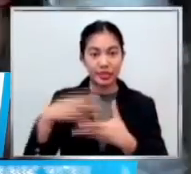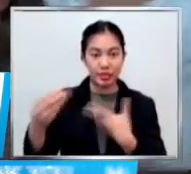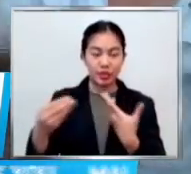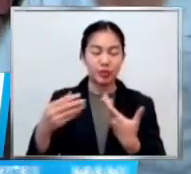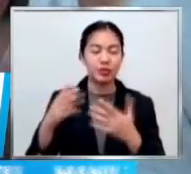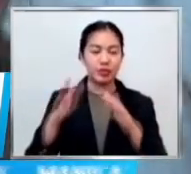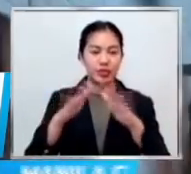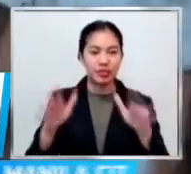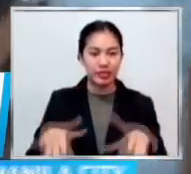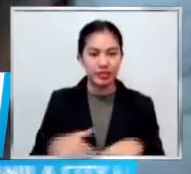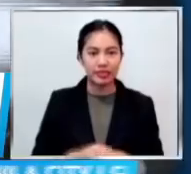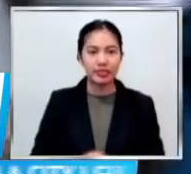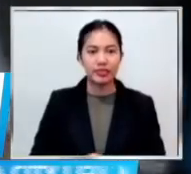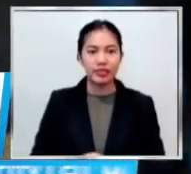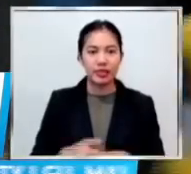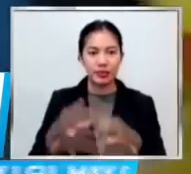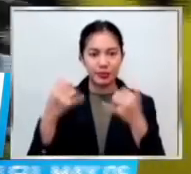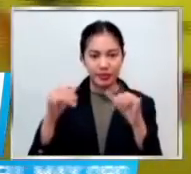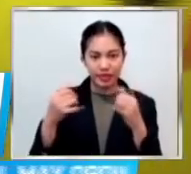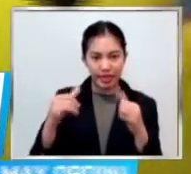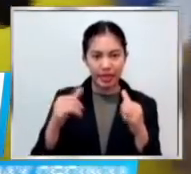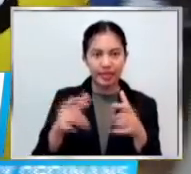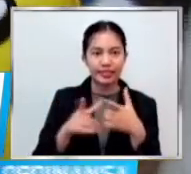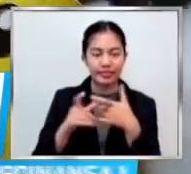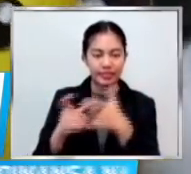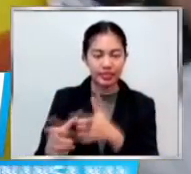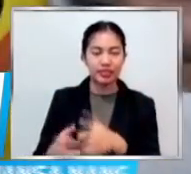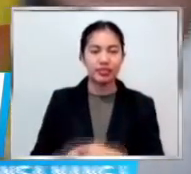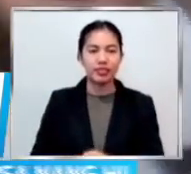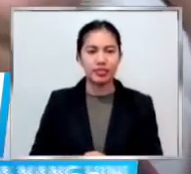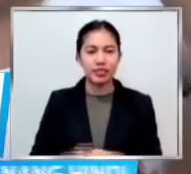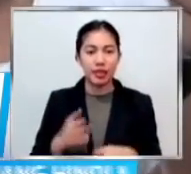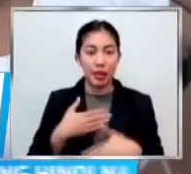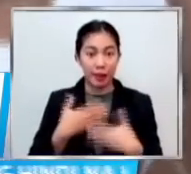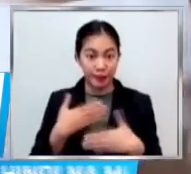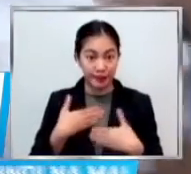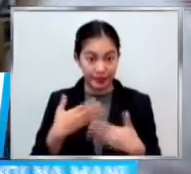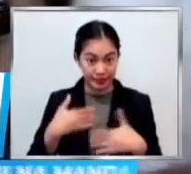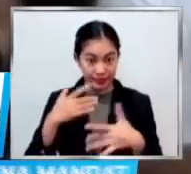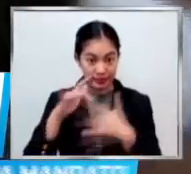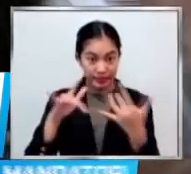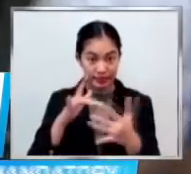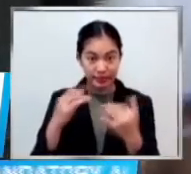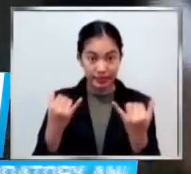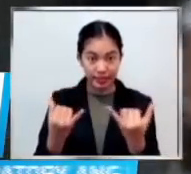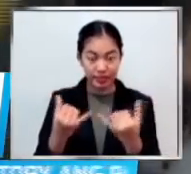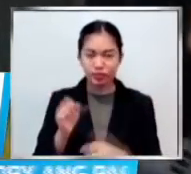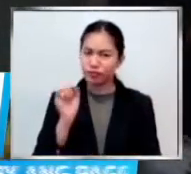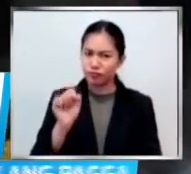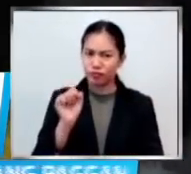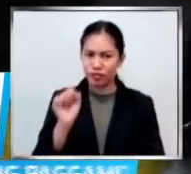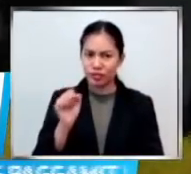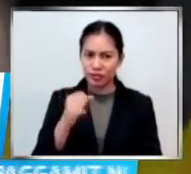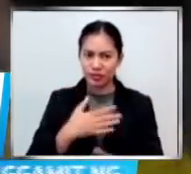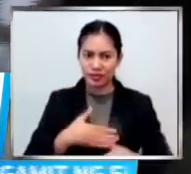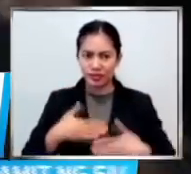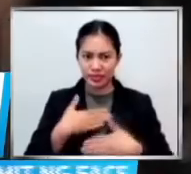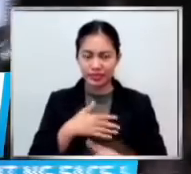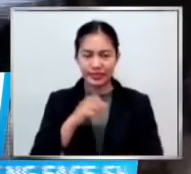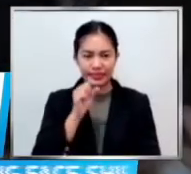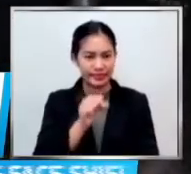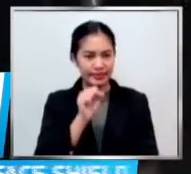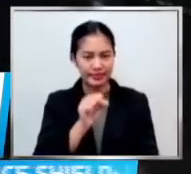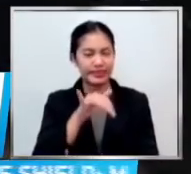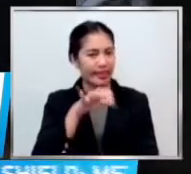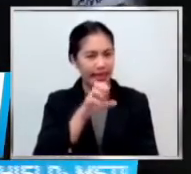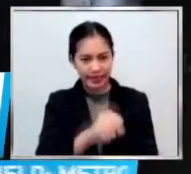sa kakalaro at takbo. Masaya ba mamasyal ngayon? Opo. Oh, enjoy na enjoy. Yes po.